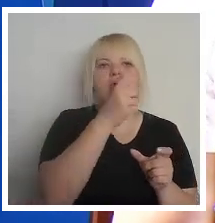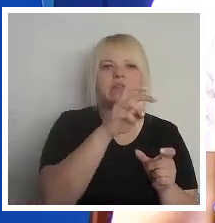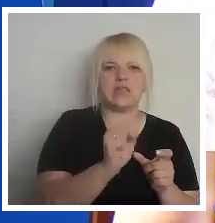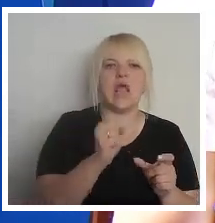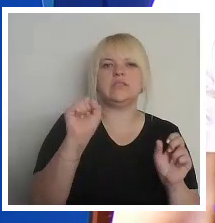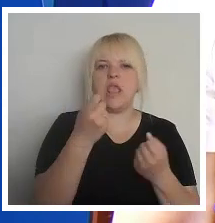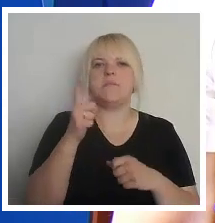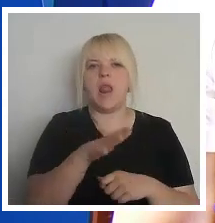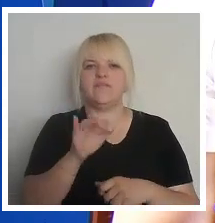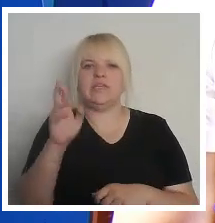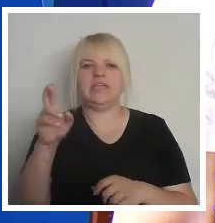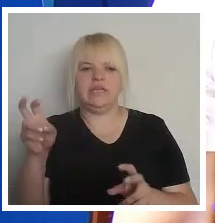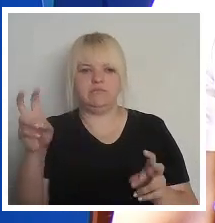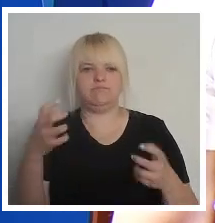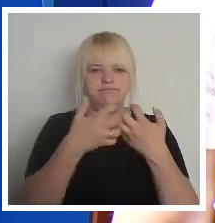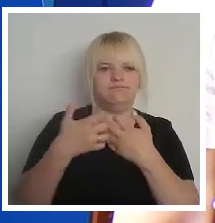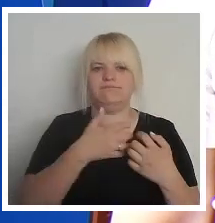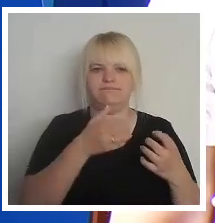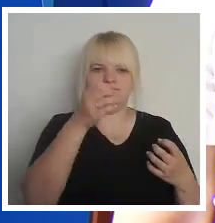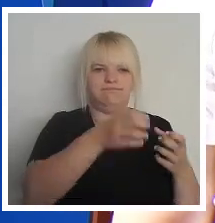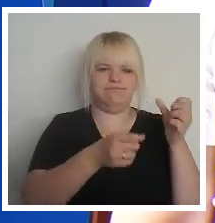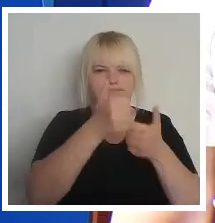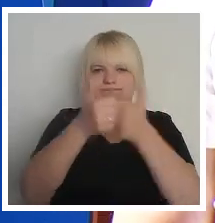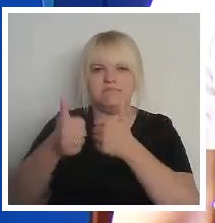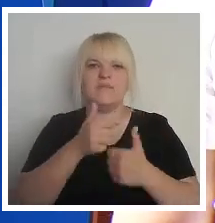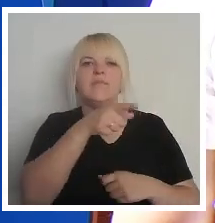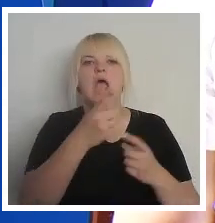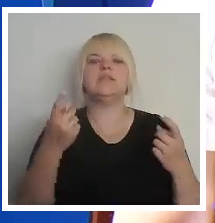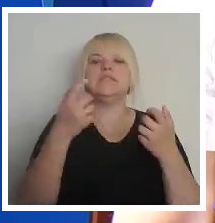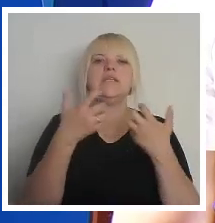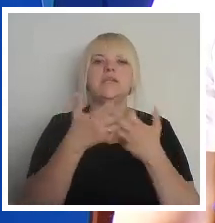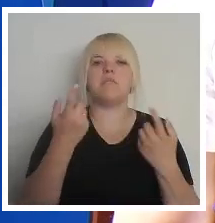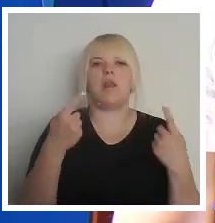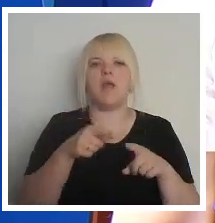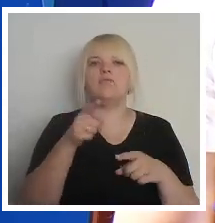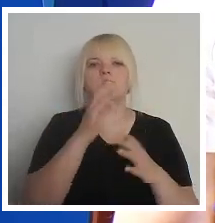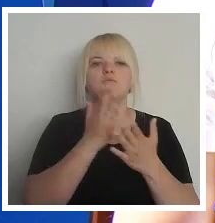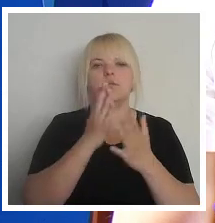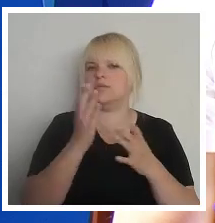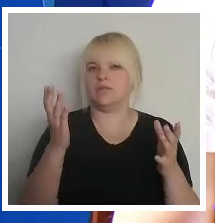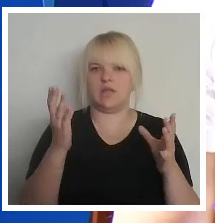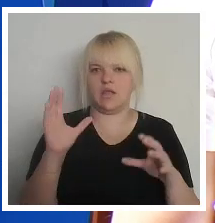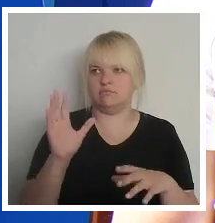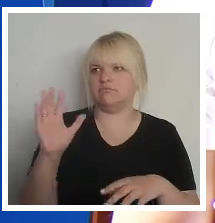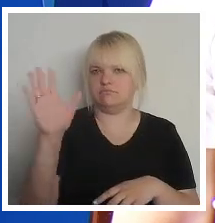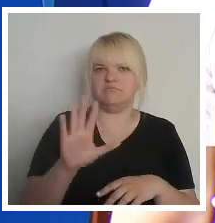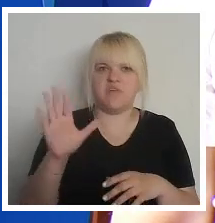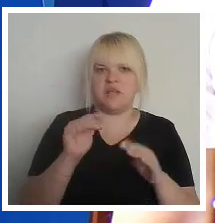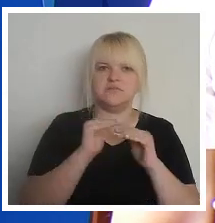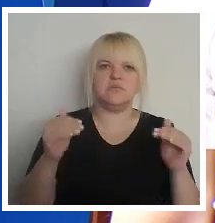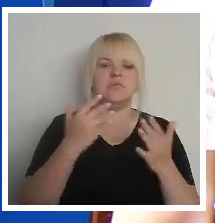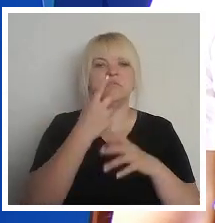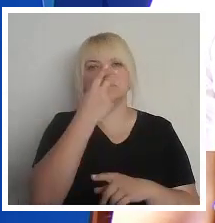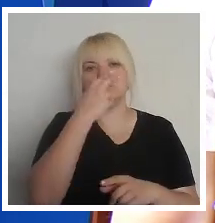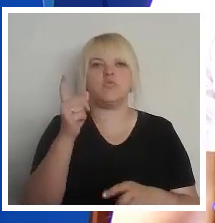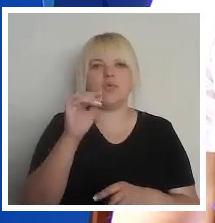ir. Tā cīņa ir par laiku un viņa notiek globālā līmenī. Ja es skatu, mēs esam nesen palaiduši podcastus un ja skatos, ka Spotify Latvijas topā ir Joe